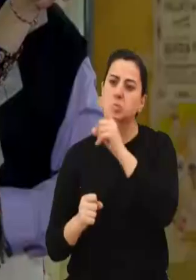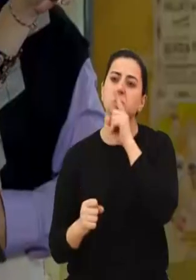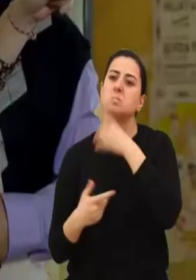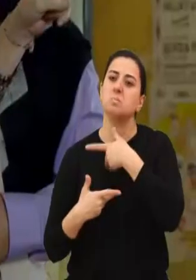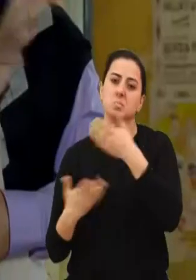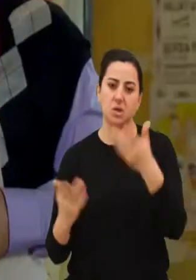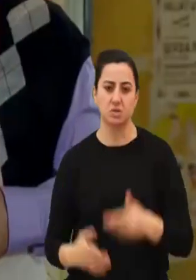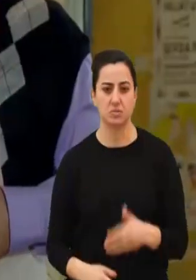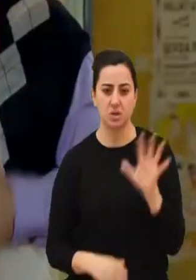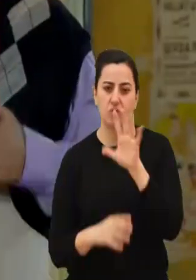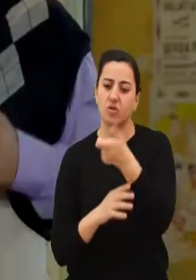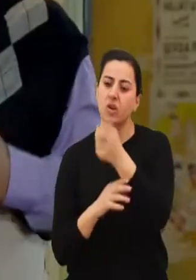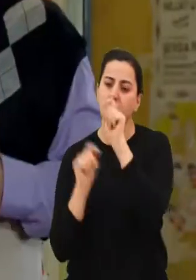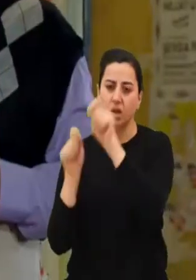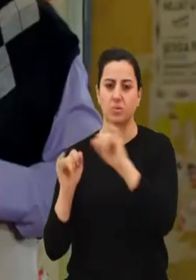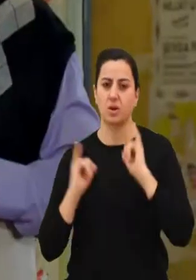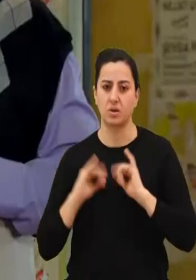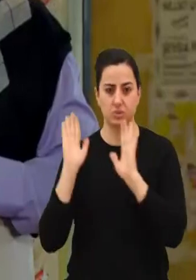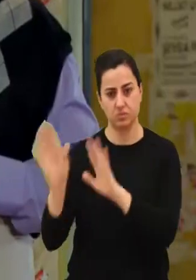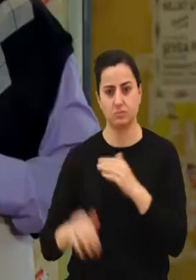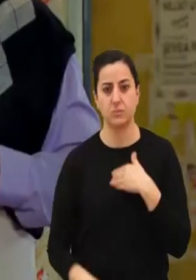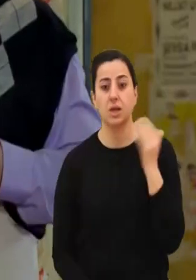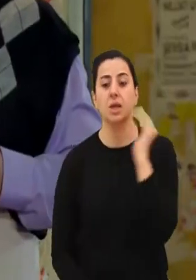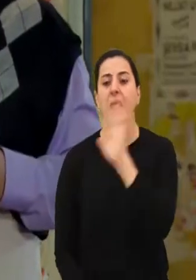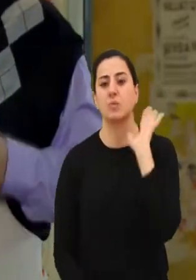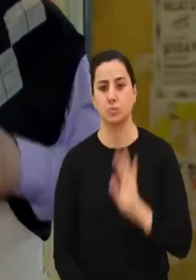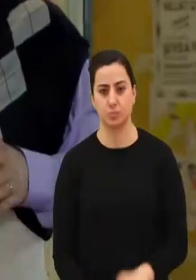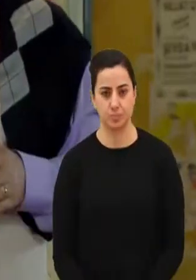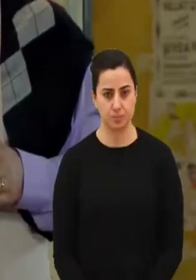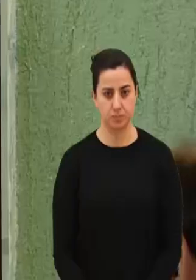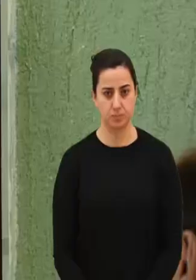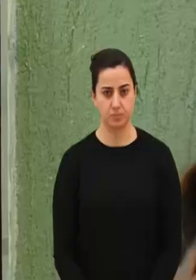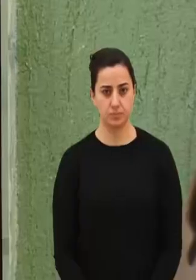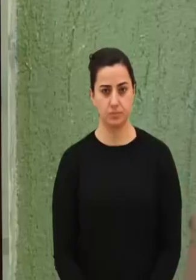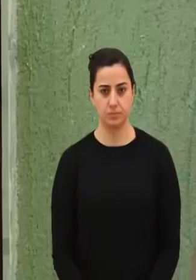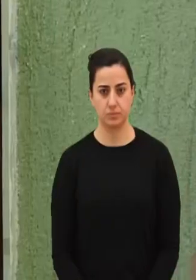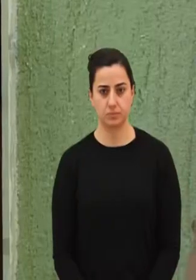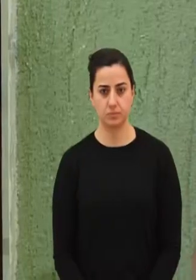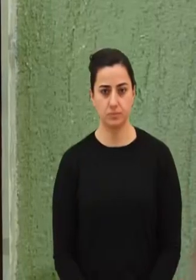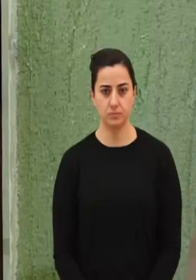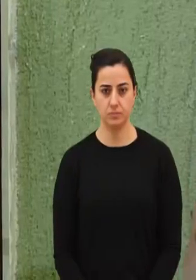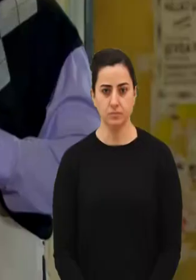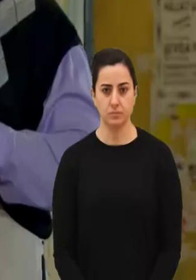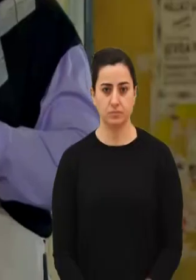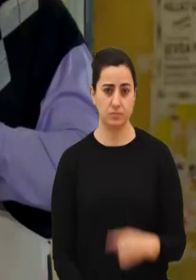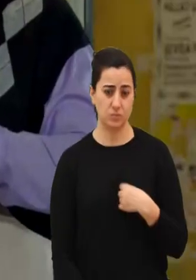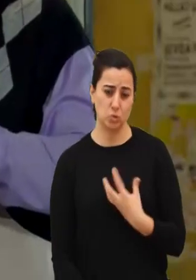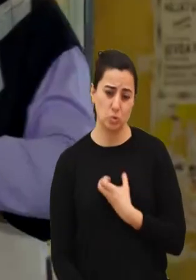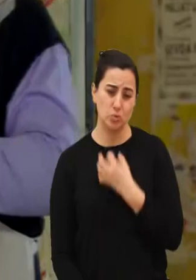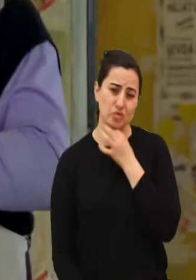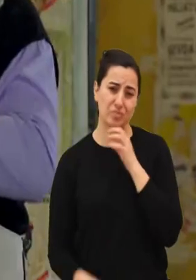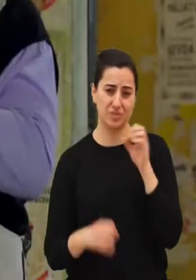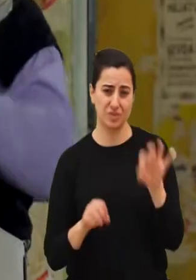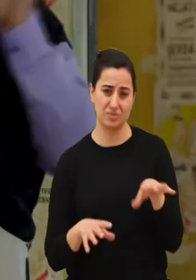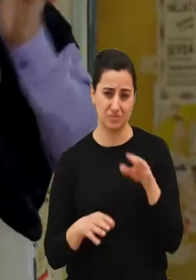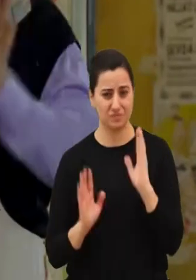kendisi baksın televizora, kurulsun böyle karşısına baksın. Ben yok gelmem. Çakın. Ya vallahi bak acayip üzülüyorum ben. Hadi gidelim